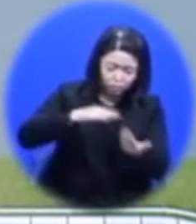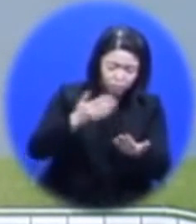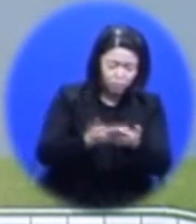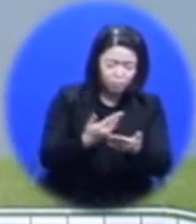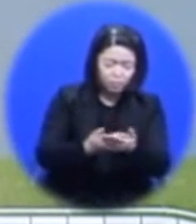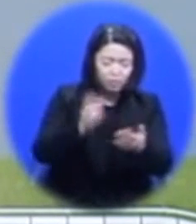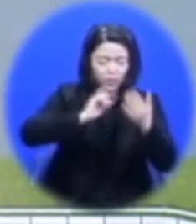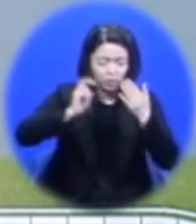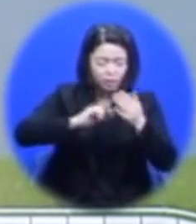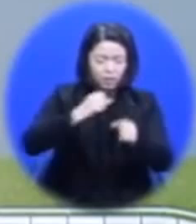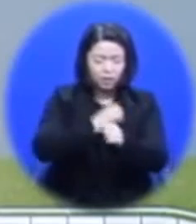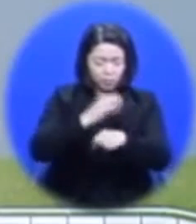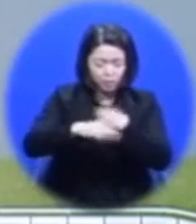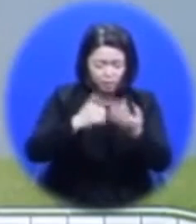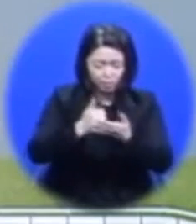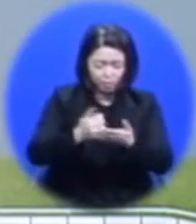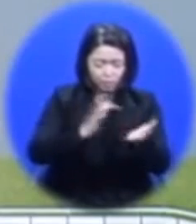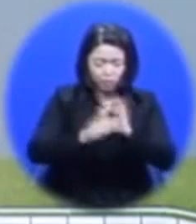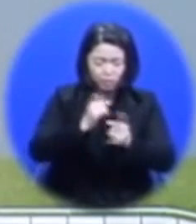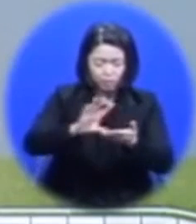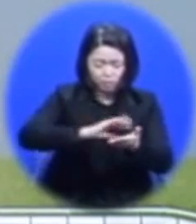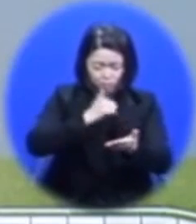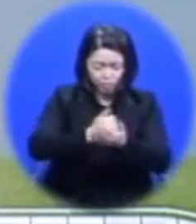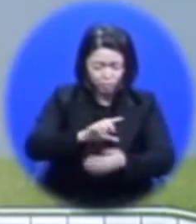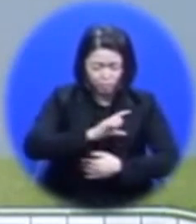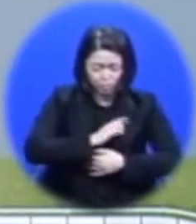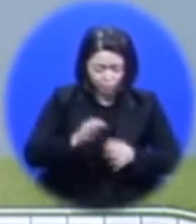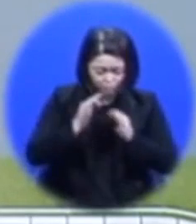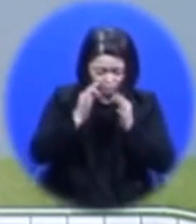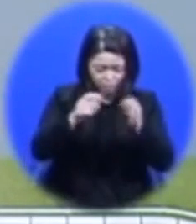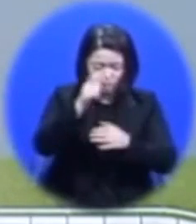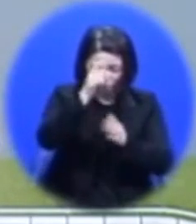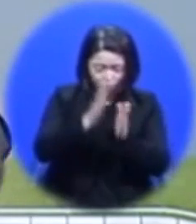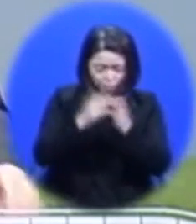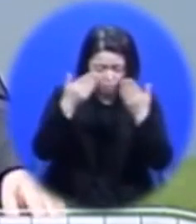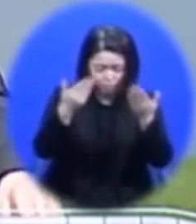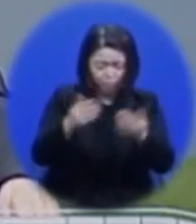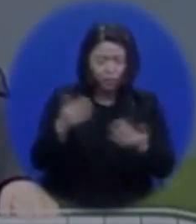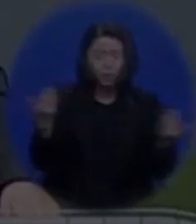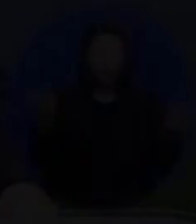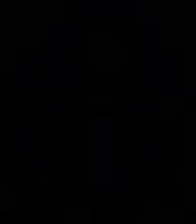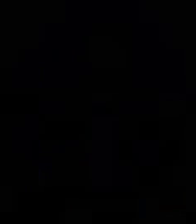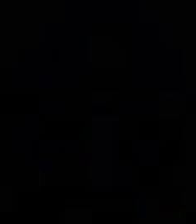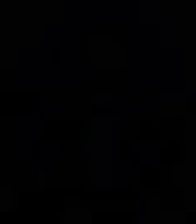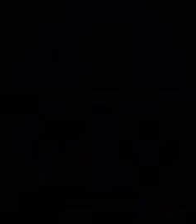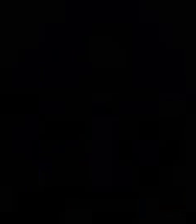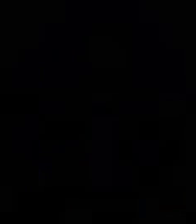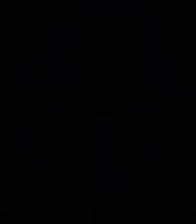찬양합니다. 하나님, 예수 그리스도 이름으로 간절히 기도합니다. 아멘.